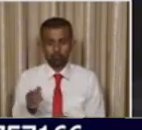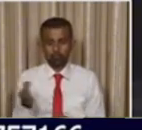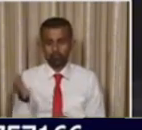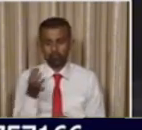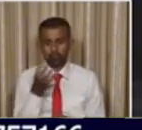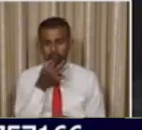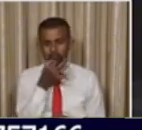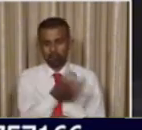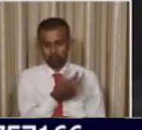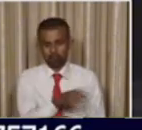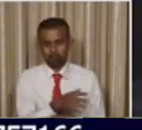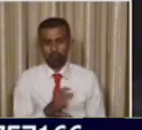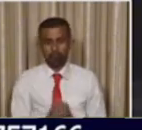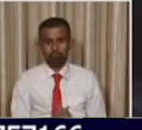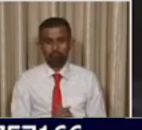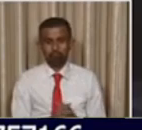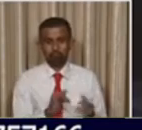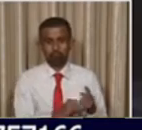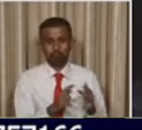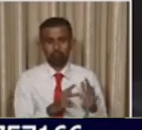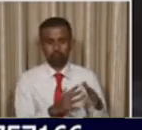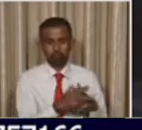கொண்டிருந்தார்கள். இளைஞர் கண்டிக்கும் கோஷங்களை